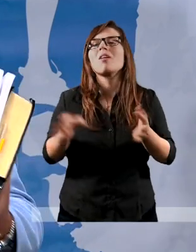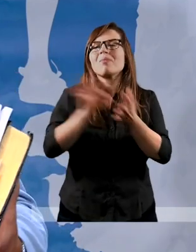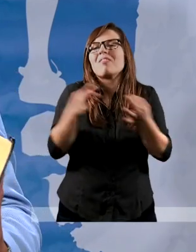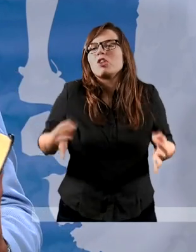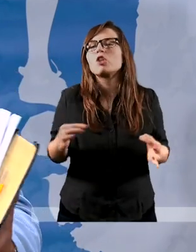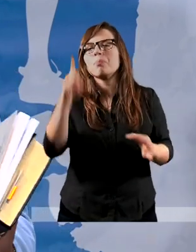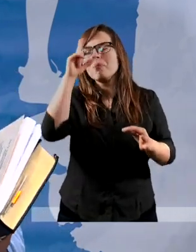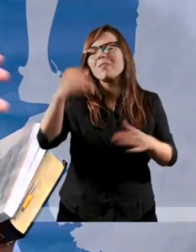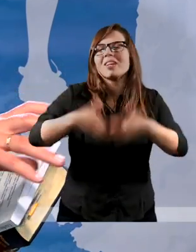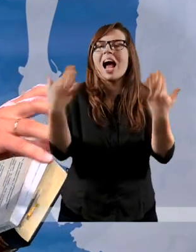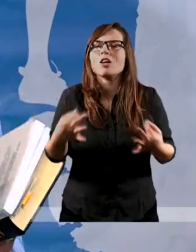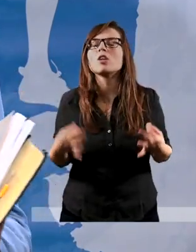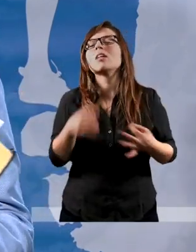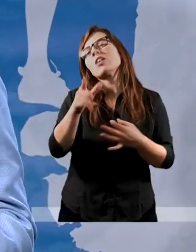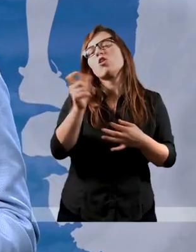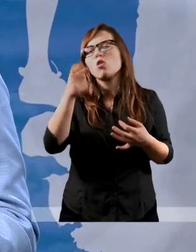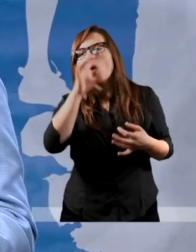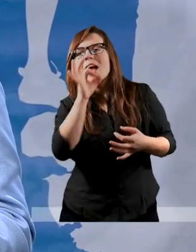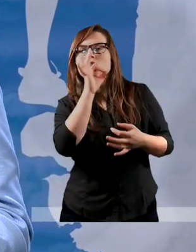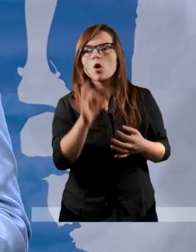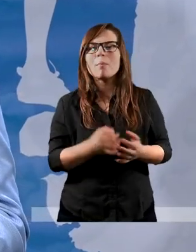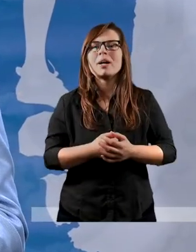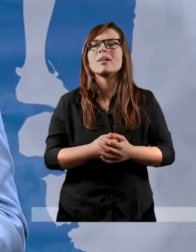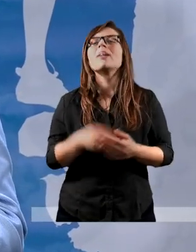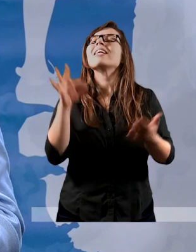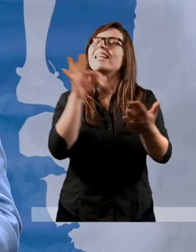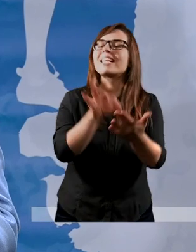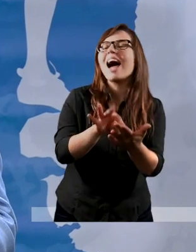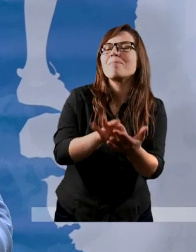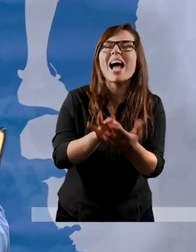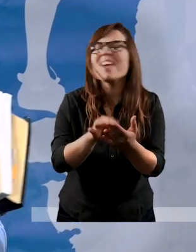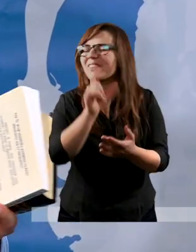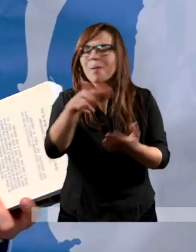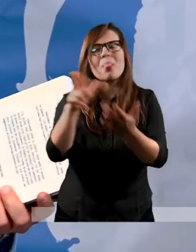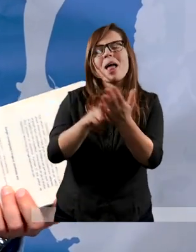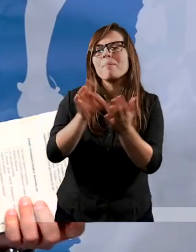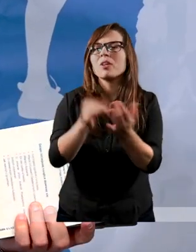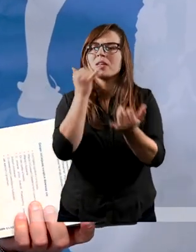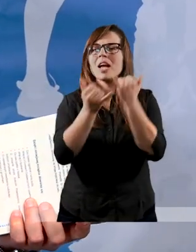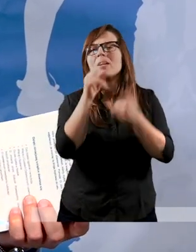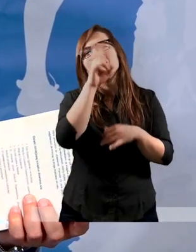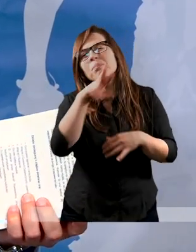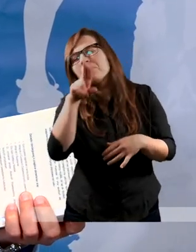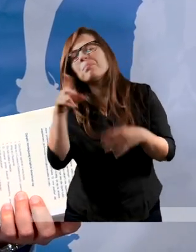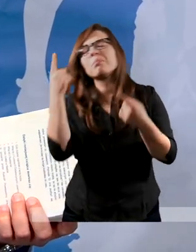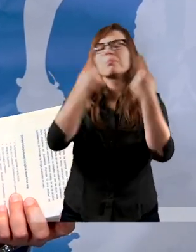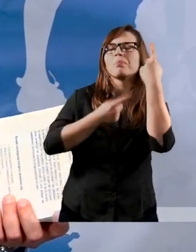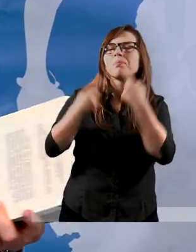dnia dzisiejszego, na to, co kiedyś może uczyniłeś, zapewniam cię, że jeżeli popatrzysz, to